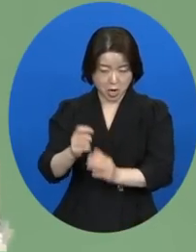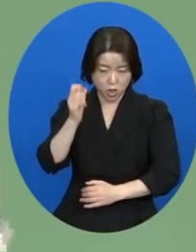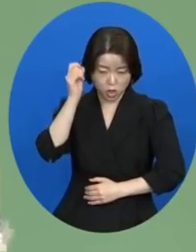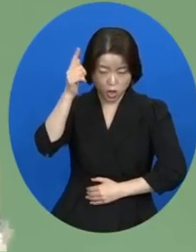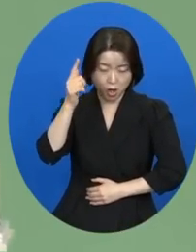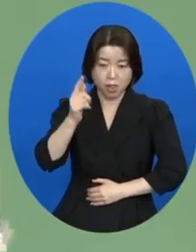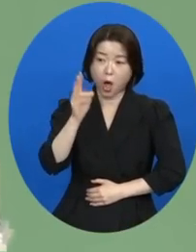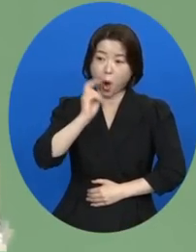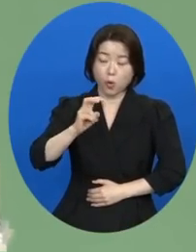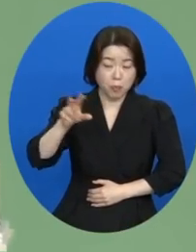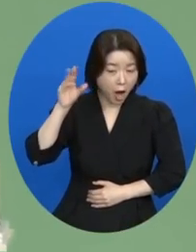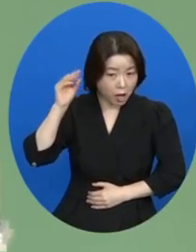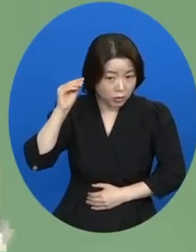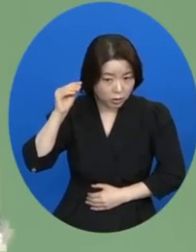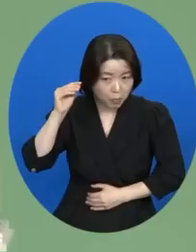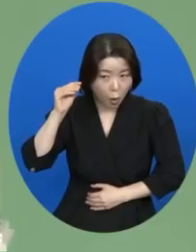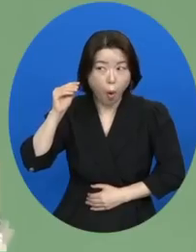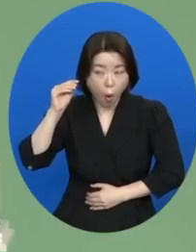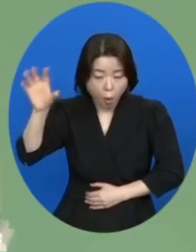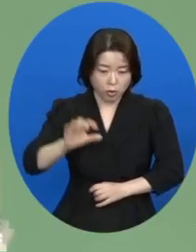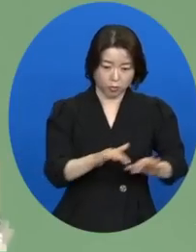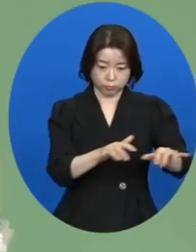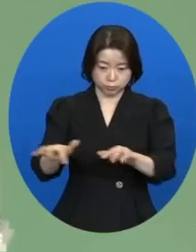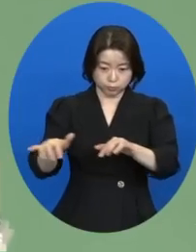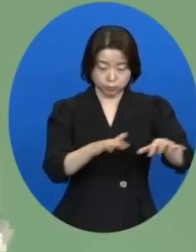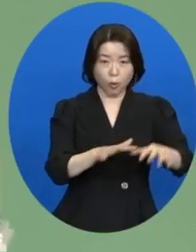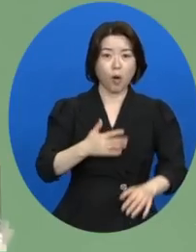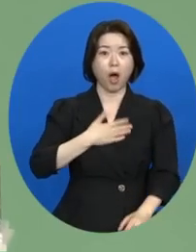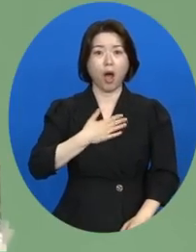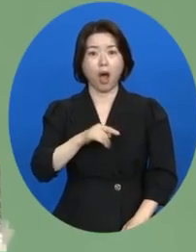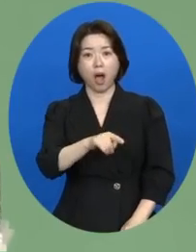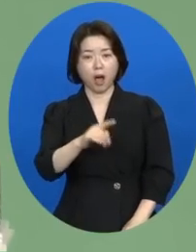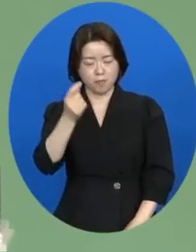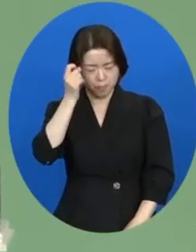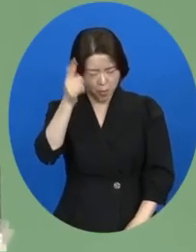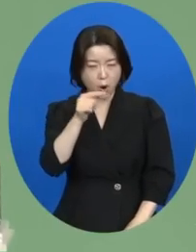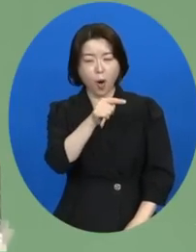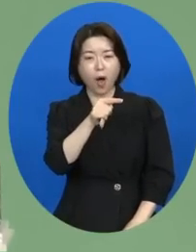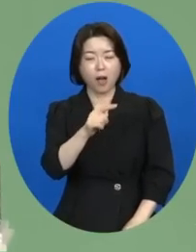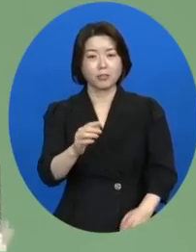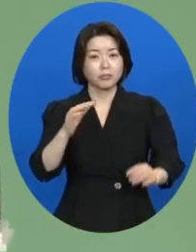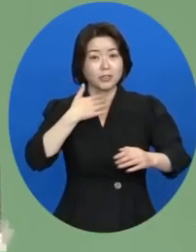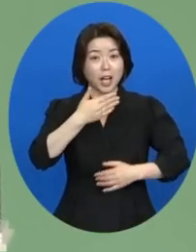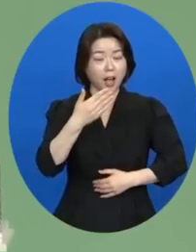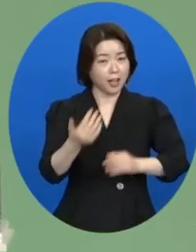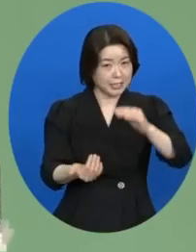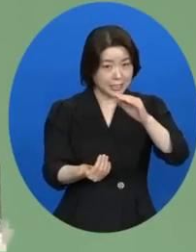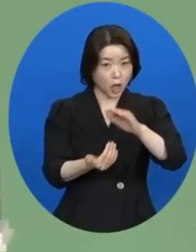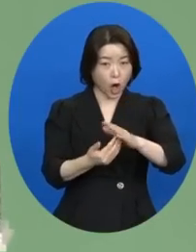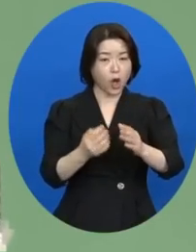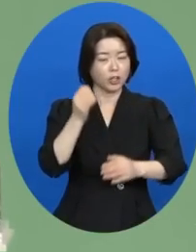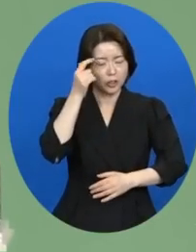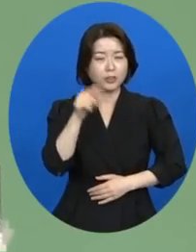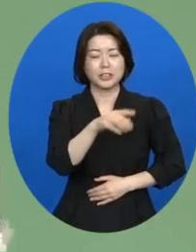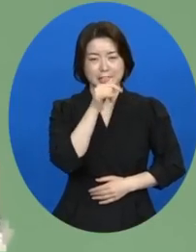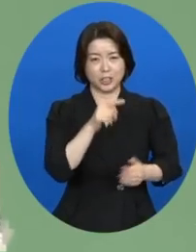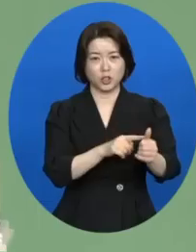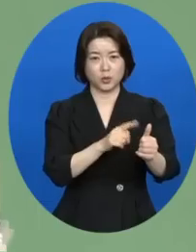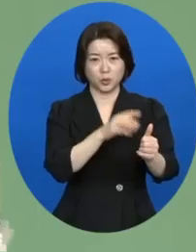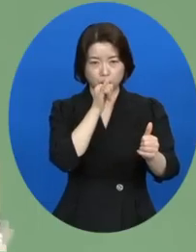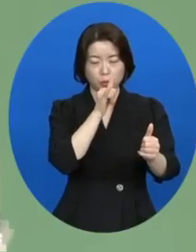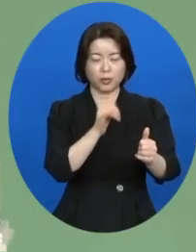듣고 바로 피아노 개명을 알아낼 수 있는 능력이 있는 것도 발견됩니다.